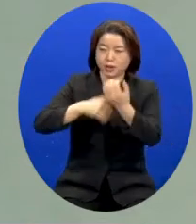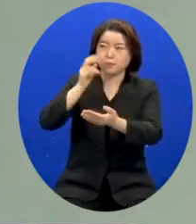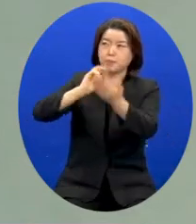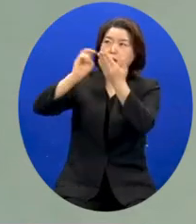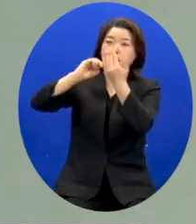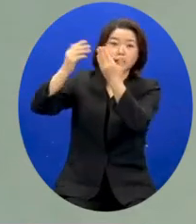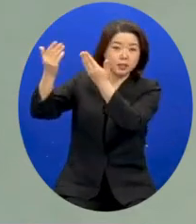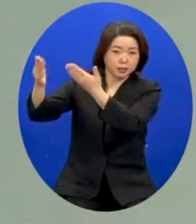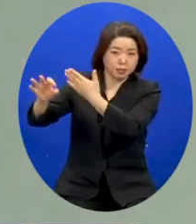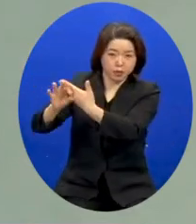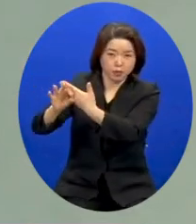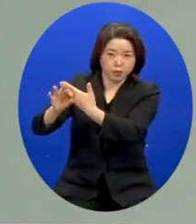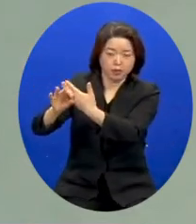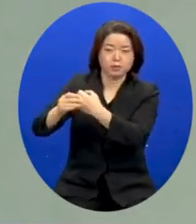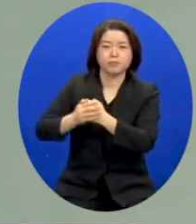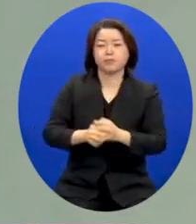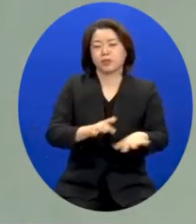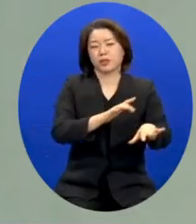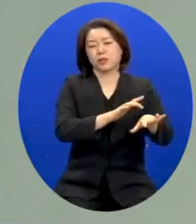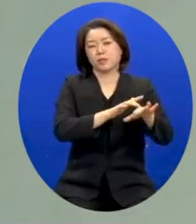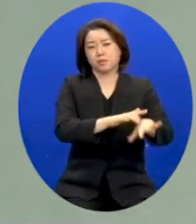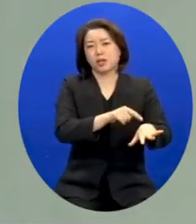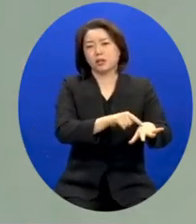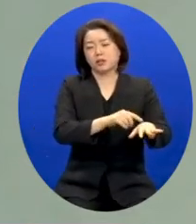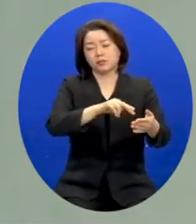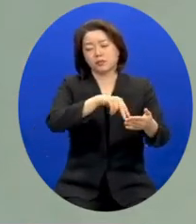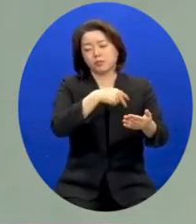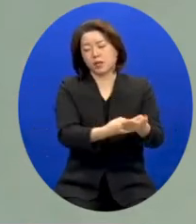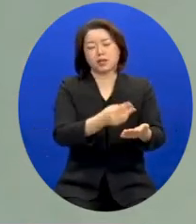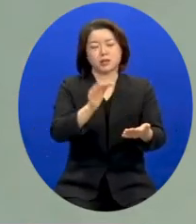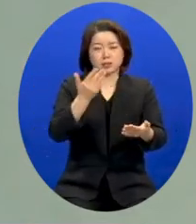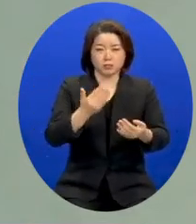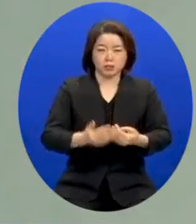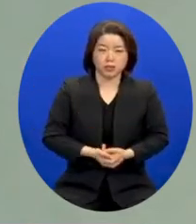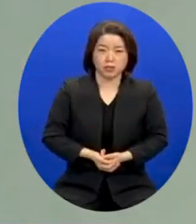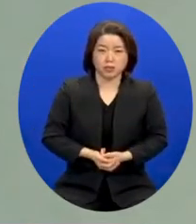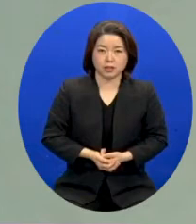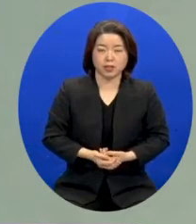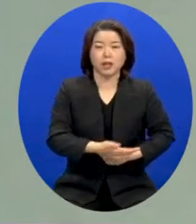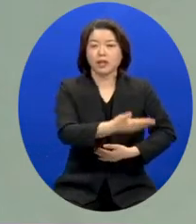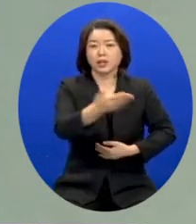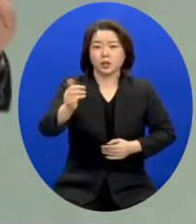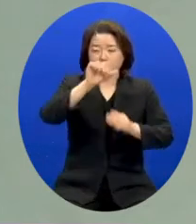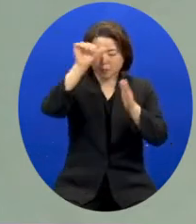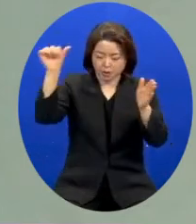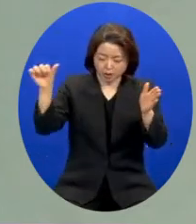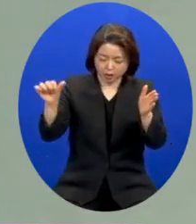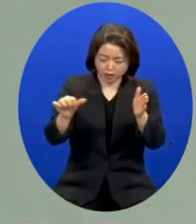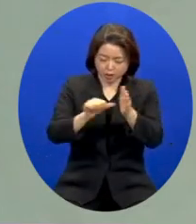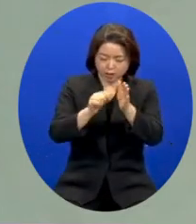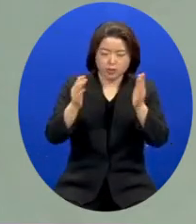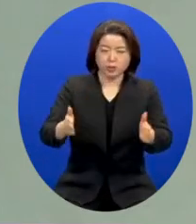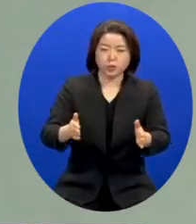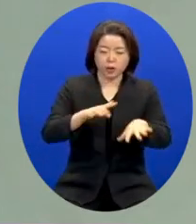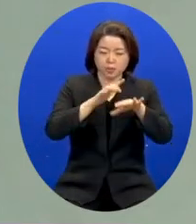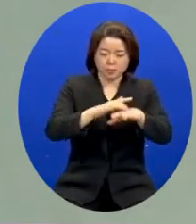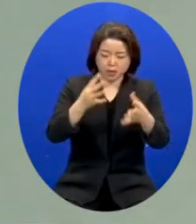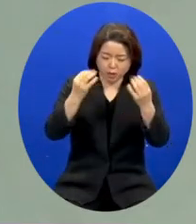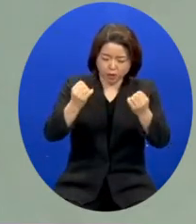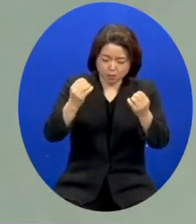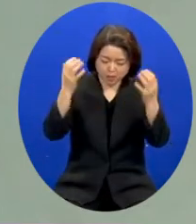찬양하면 마귀는 기절해 버리고 맙니다. 여러분 평생 얼마나 마귀에게 시달리고